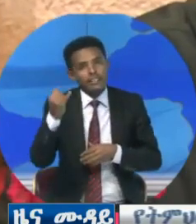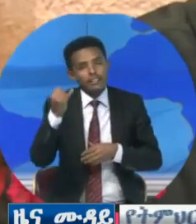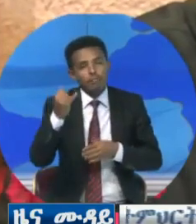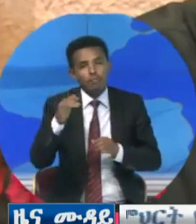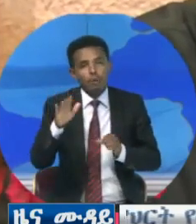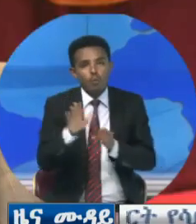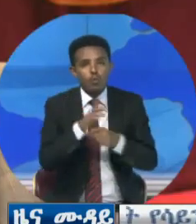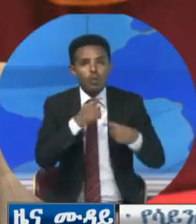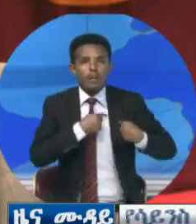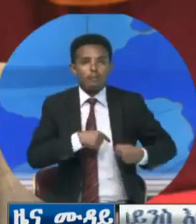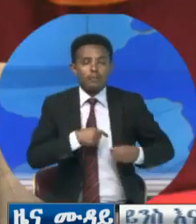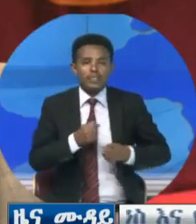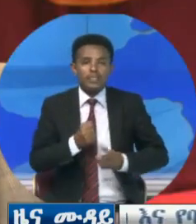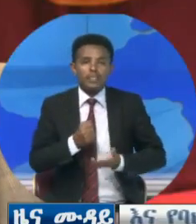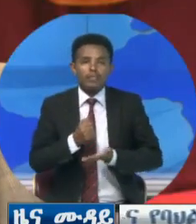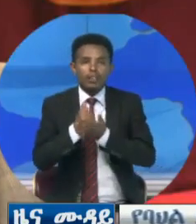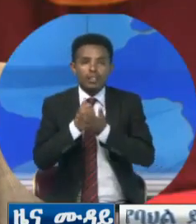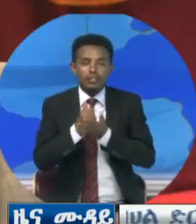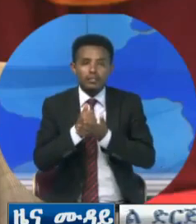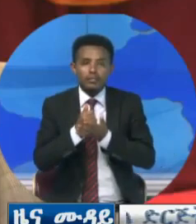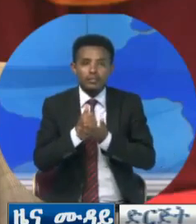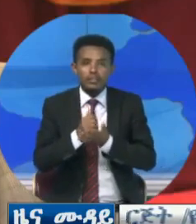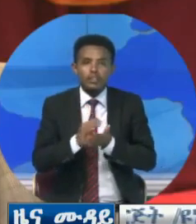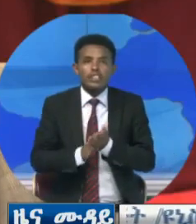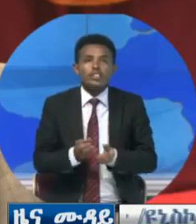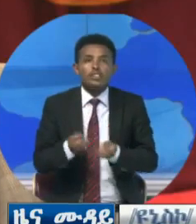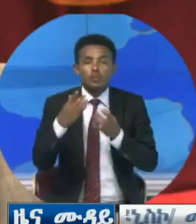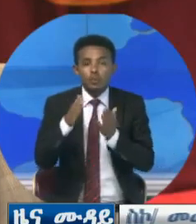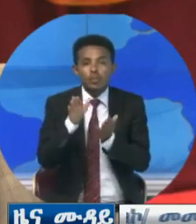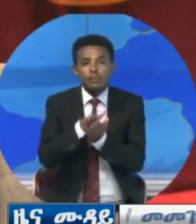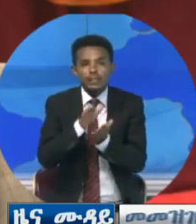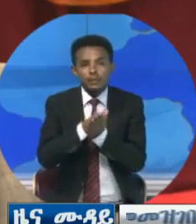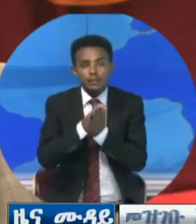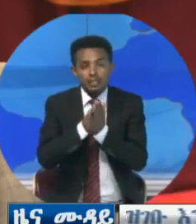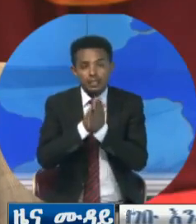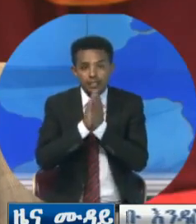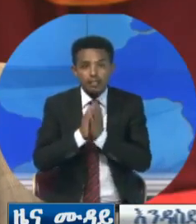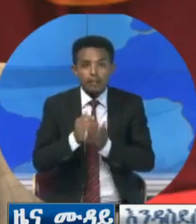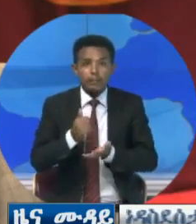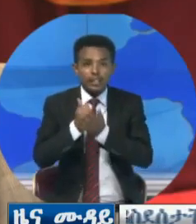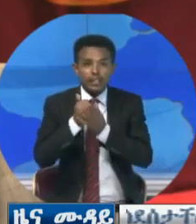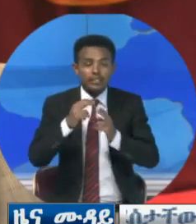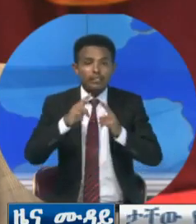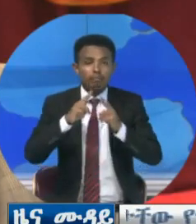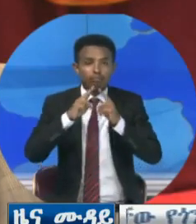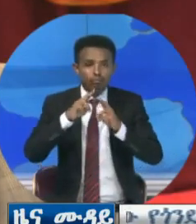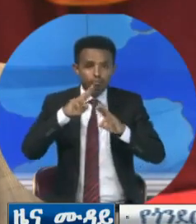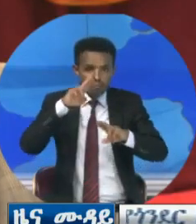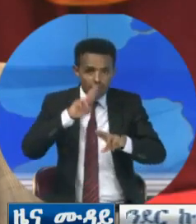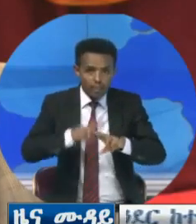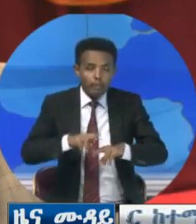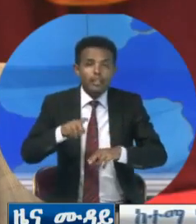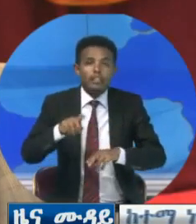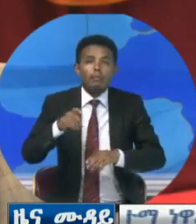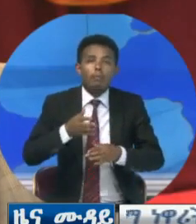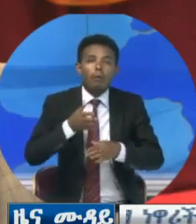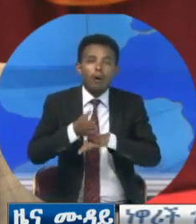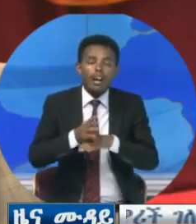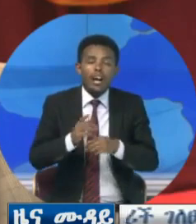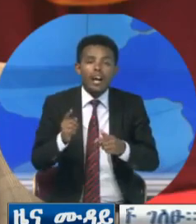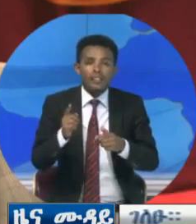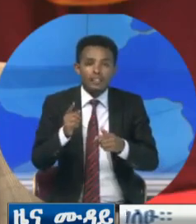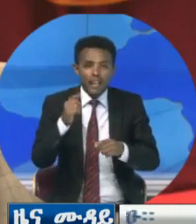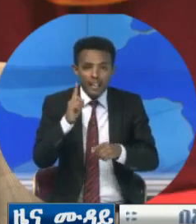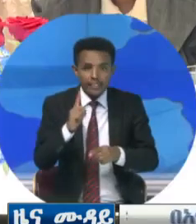በሙሉ ልብ እንደግፋለን። ስንቱን ትምህርት ቤት ልናግዝ እንደምንችል ከተቀመጠ በኋላ አንድ ትምህርት ቤት